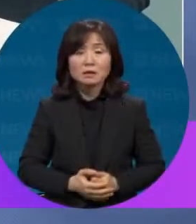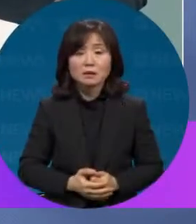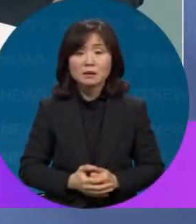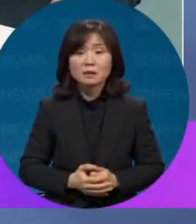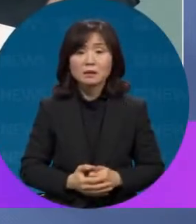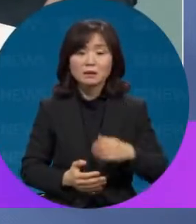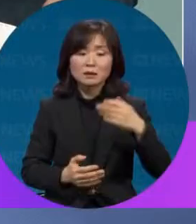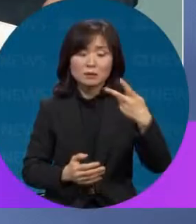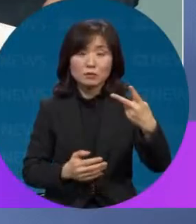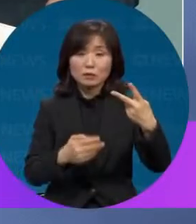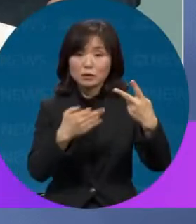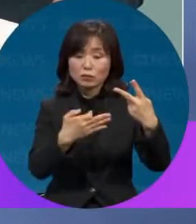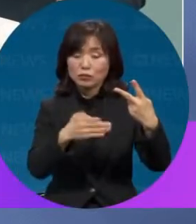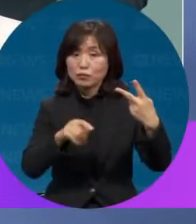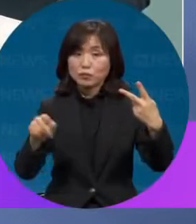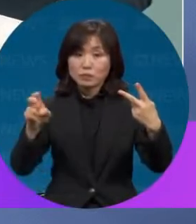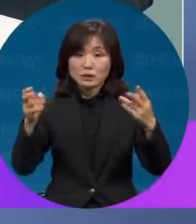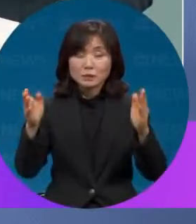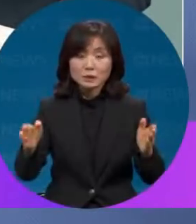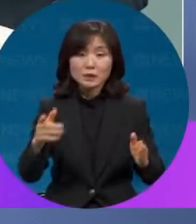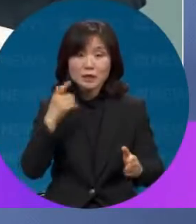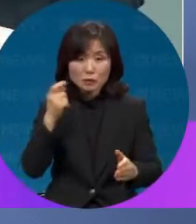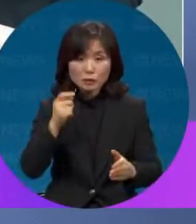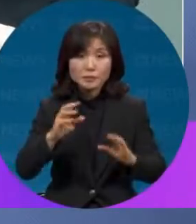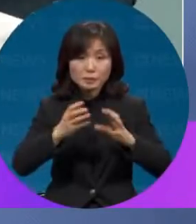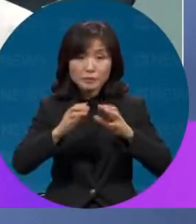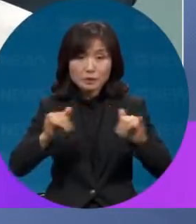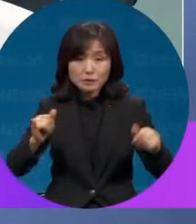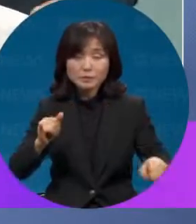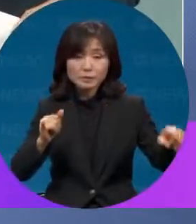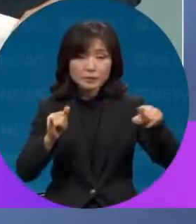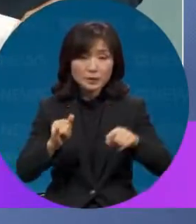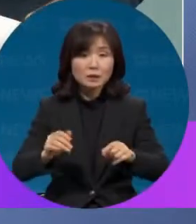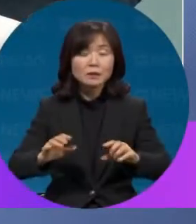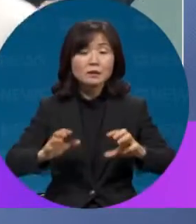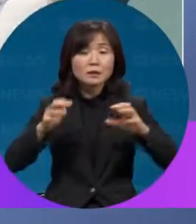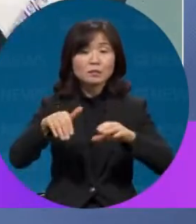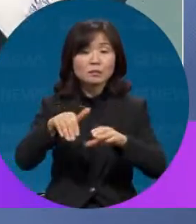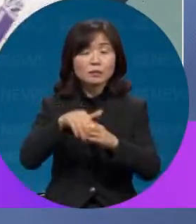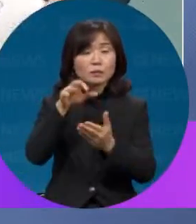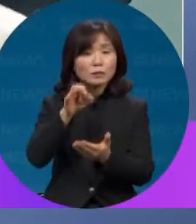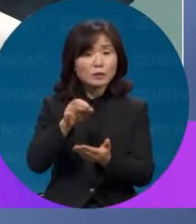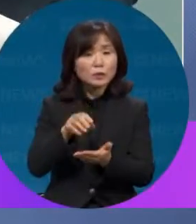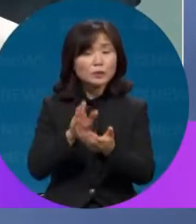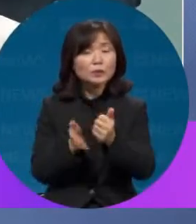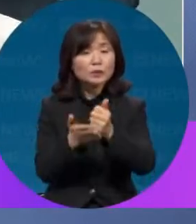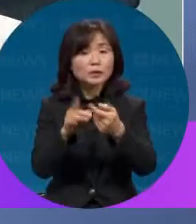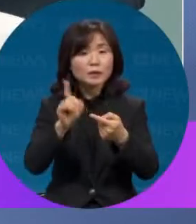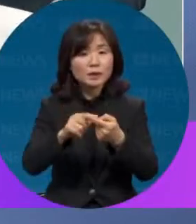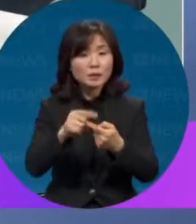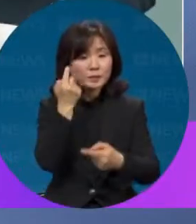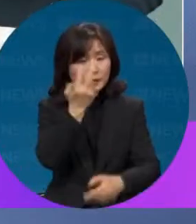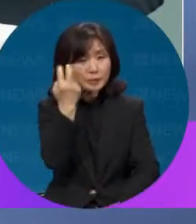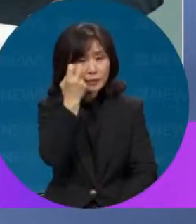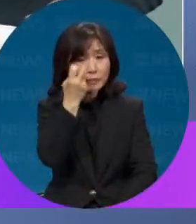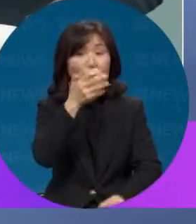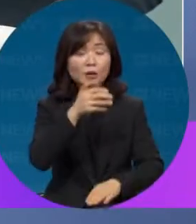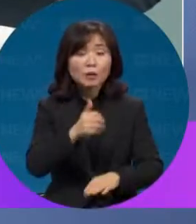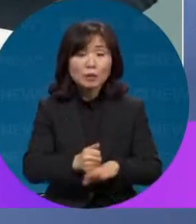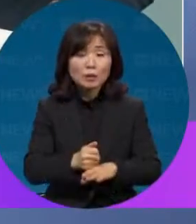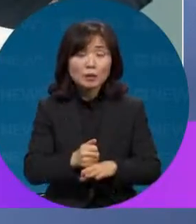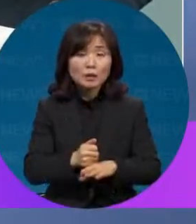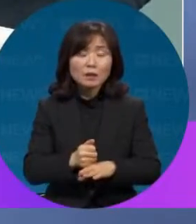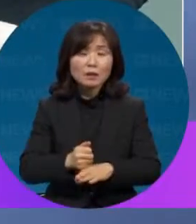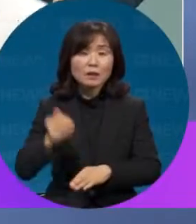지난 19일부터 20일 일본 유권자를 상대로 이 세계문화유산 추천에 관한 여론조사 레 실시 했는데요 한반도